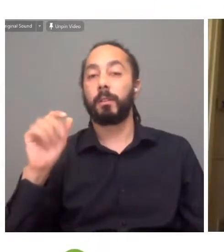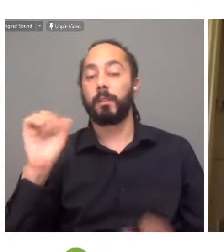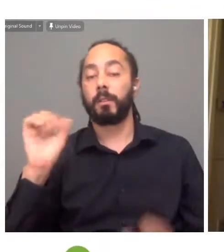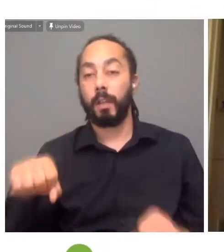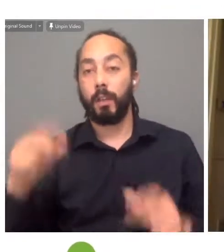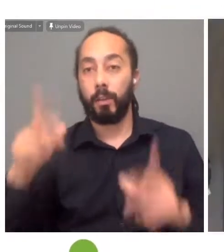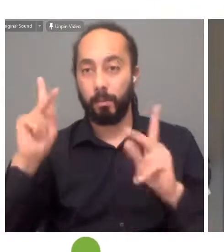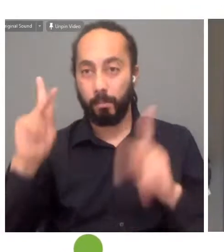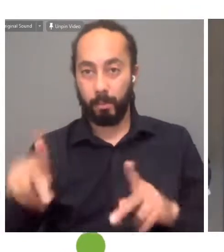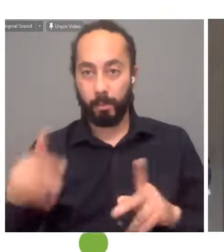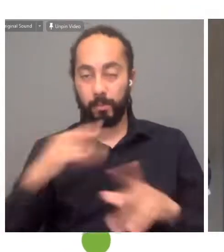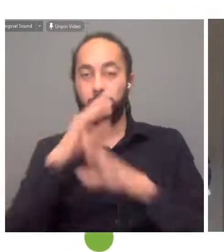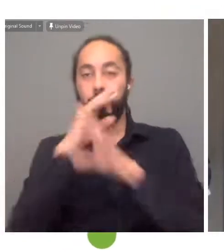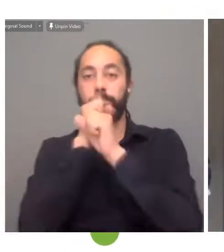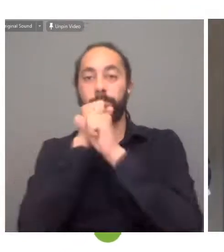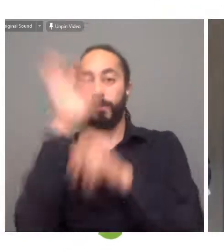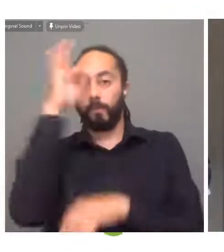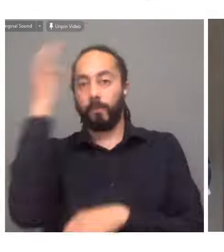attendee?